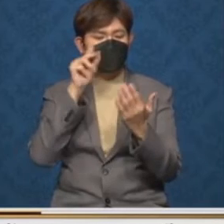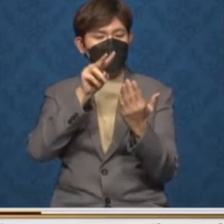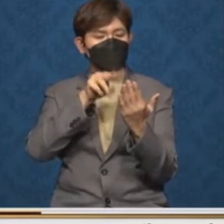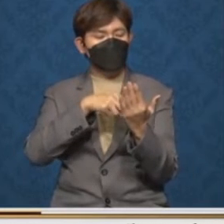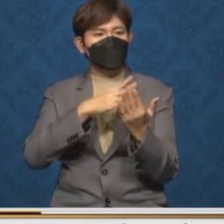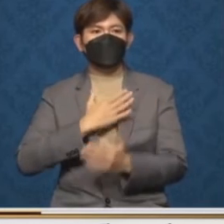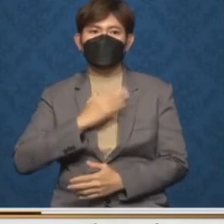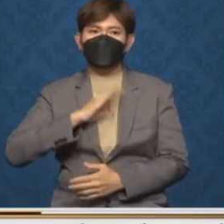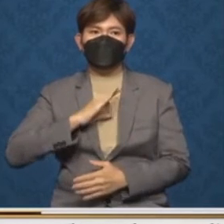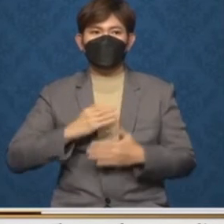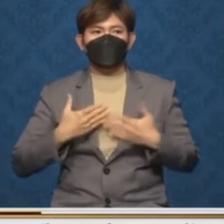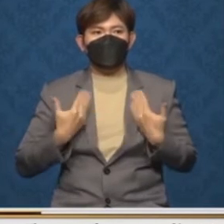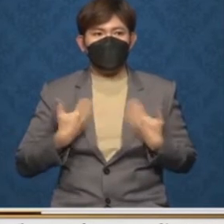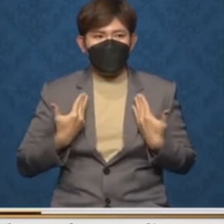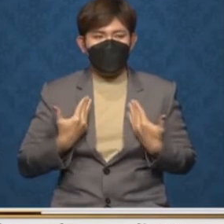ะ